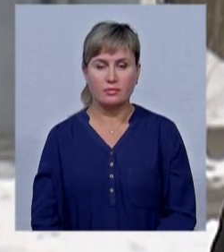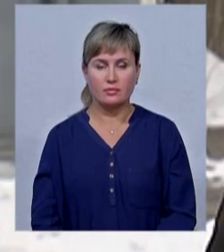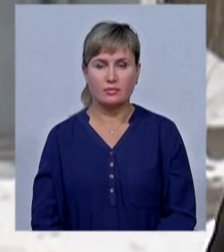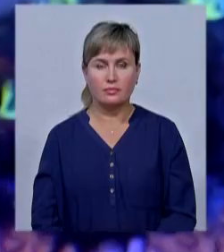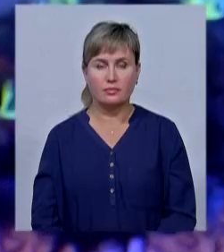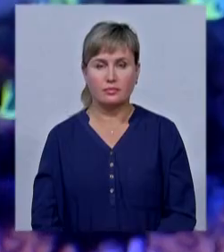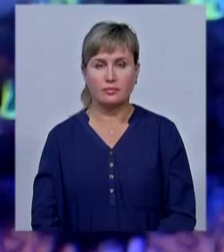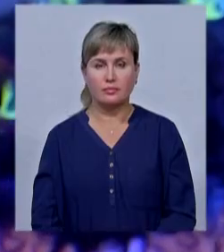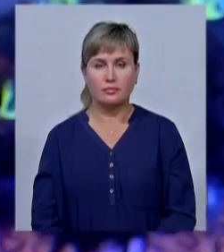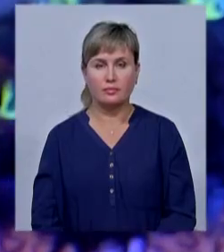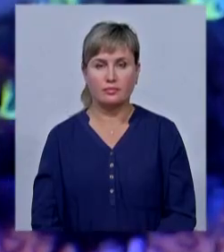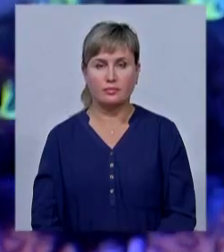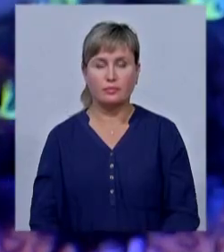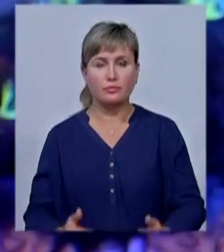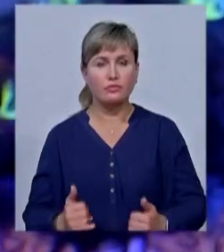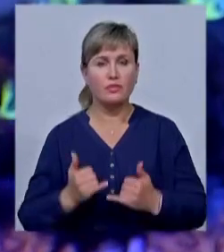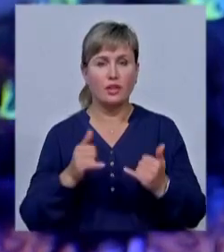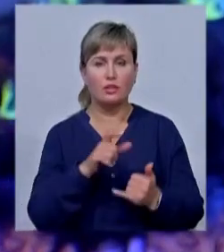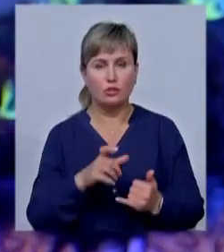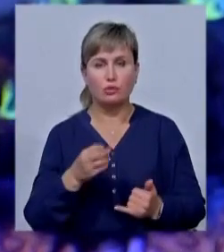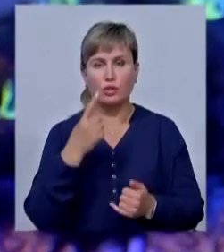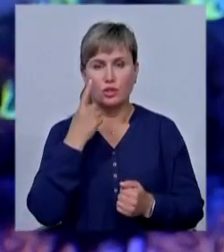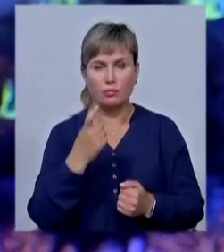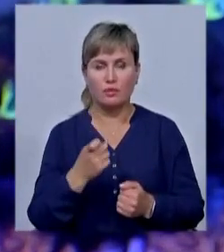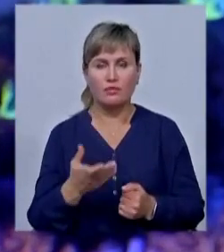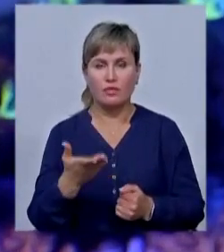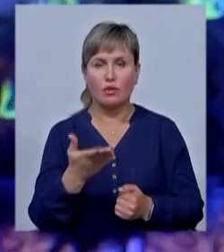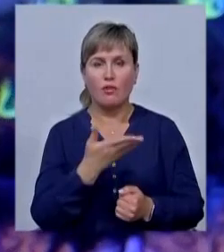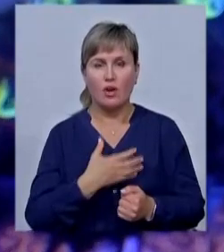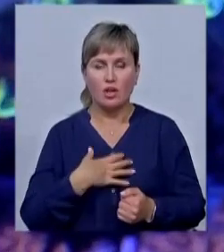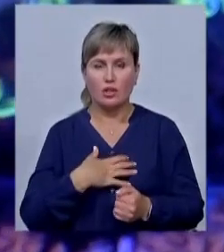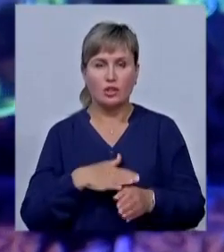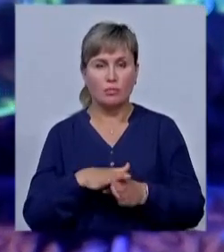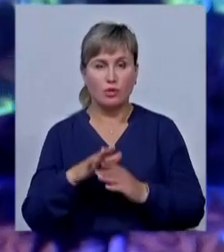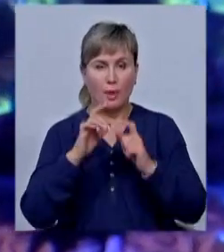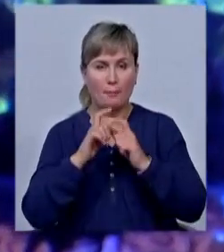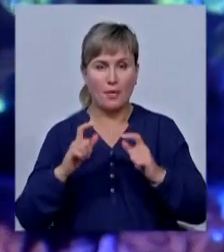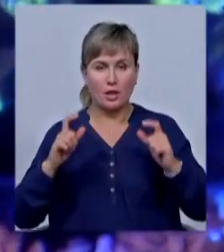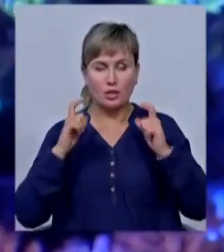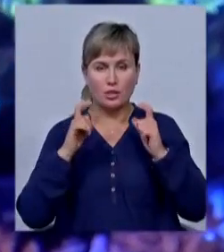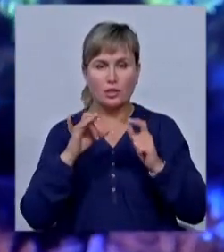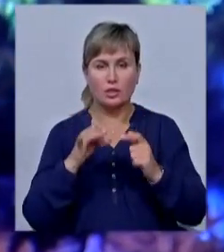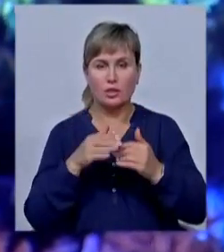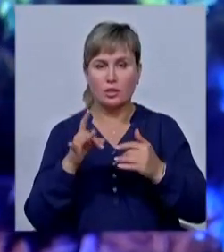«Алматы». Уважаемые телезрители, еще раз напоминаем вам о важности соблюдения масочного режима и